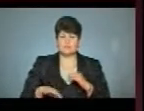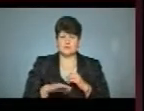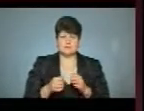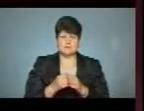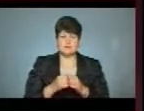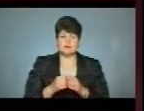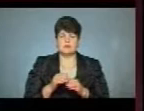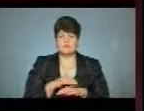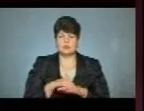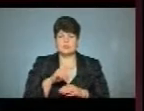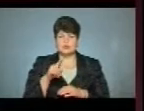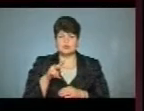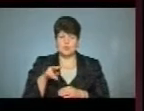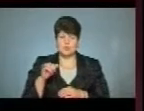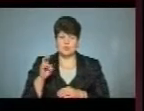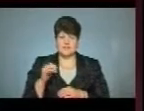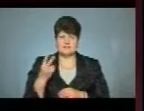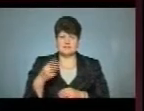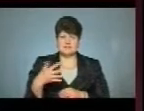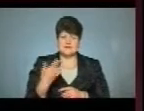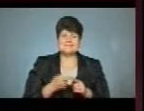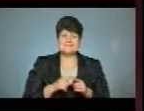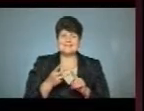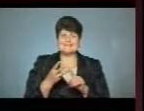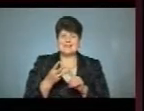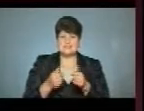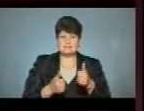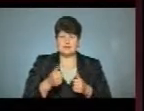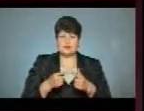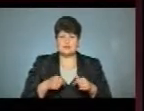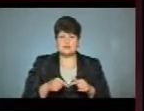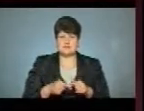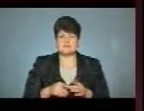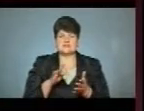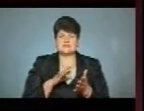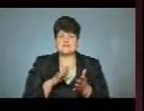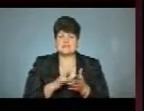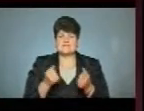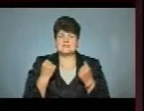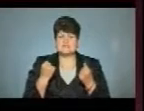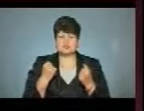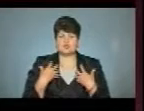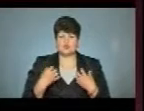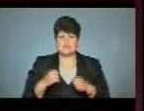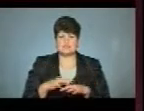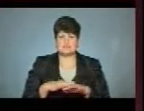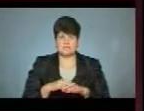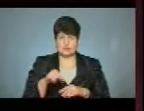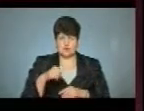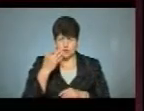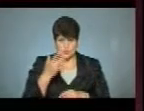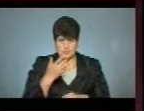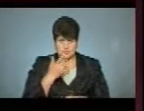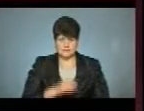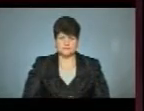вулиці Злуки, 25. Це третє змагання, яке організував Тернопільський міський центр фізичного здоров'я населення цього літа. Більше про